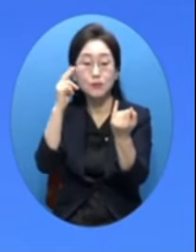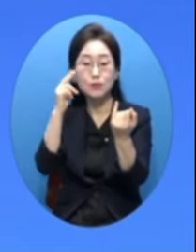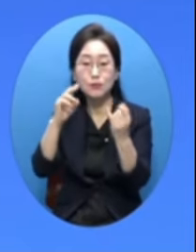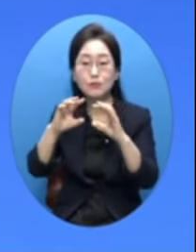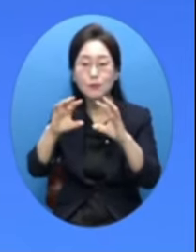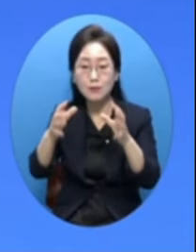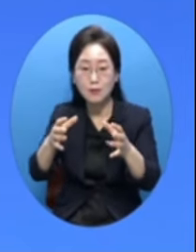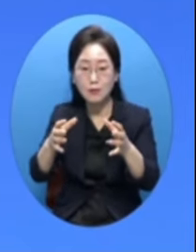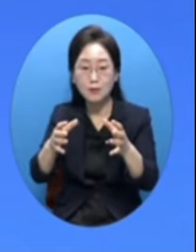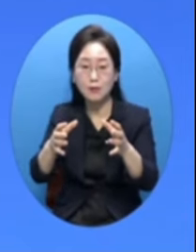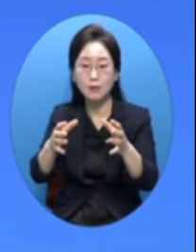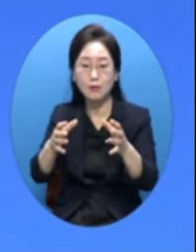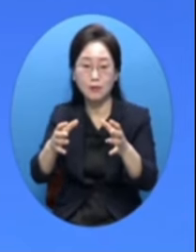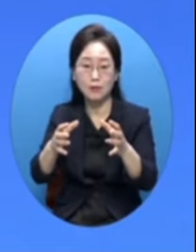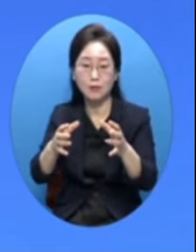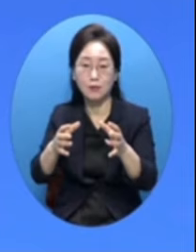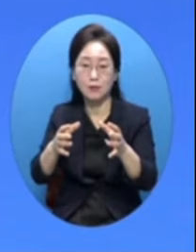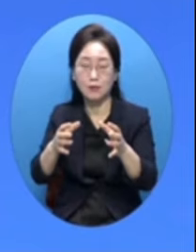자기가